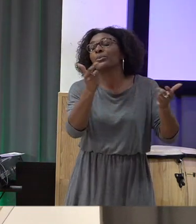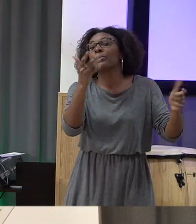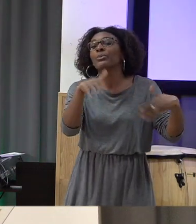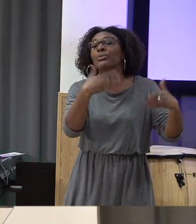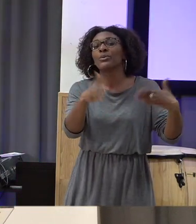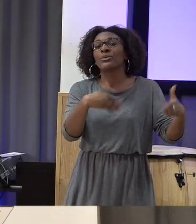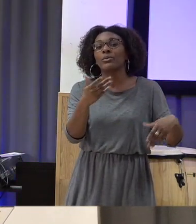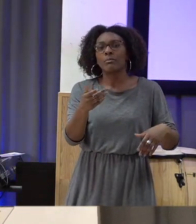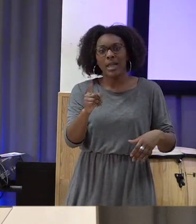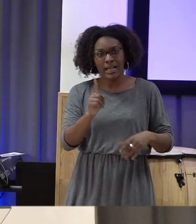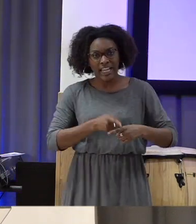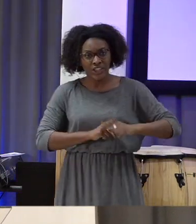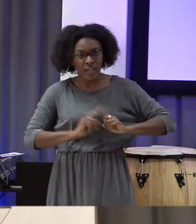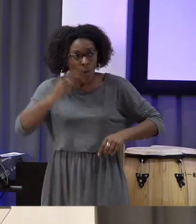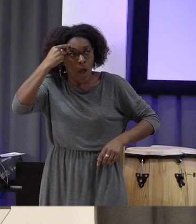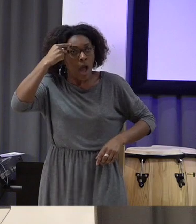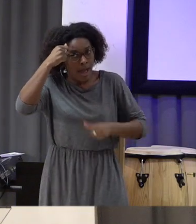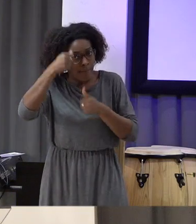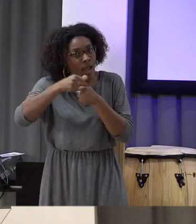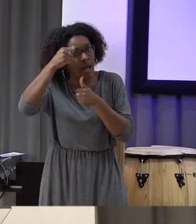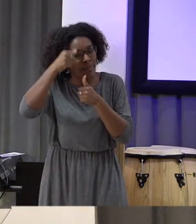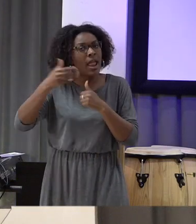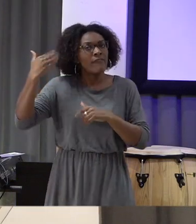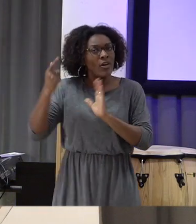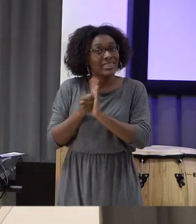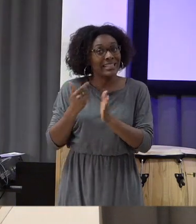Or, les chrétiens doivent en garder la mémoire